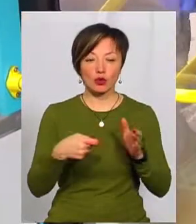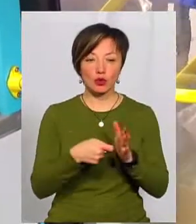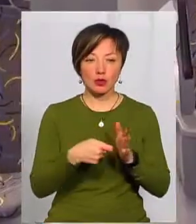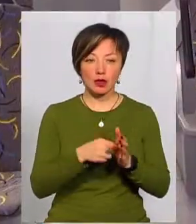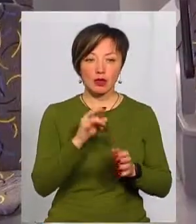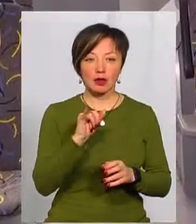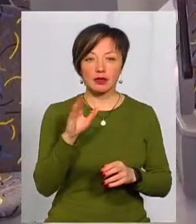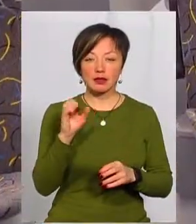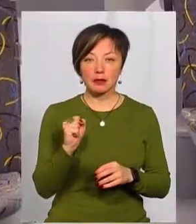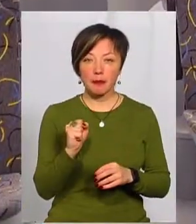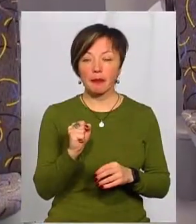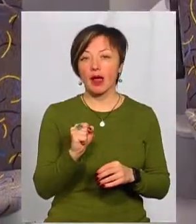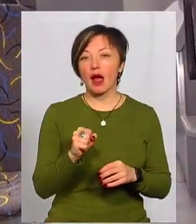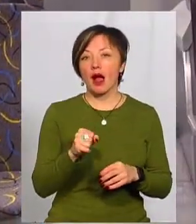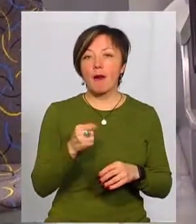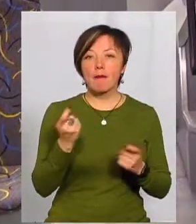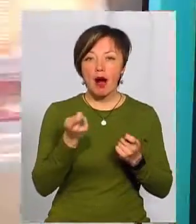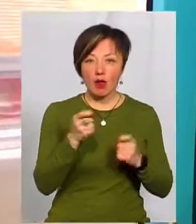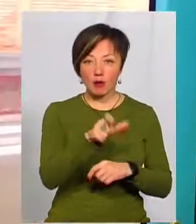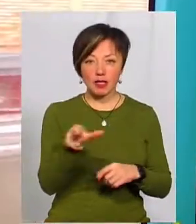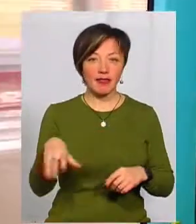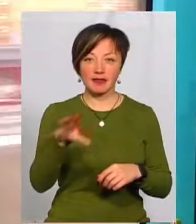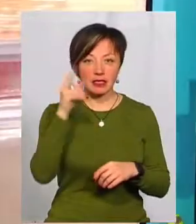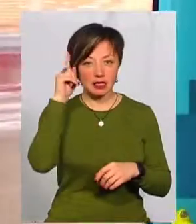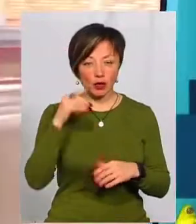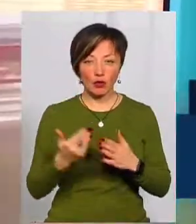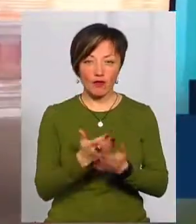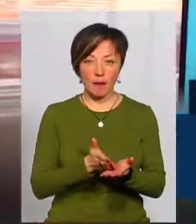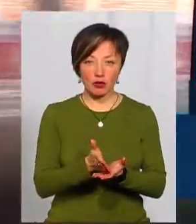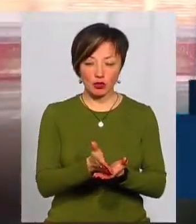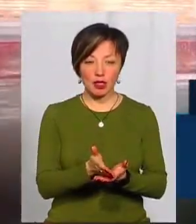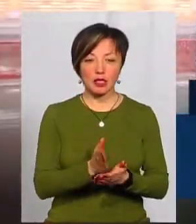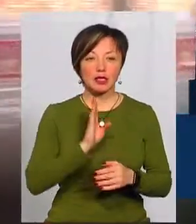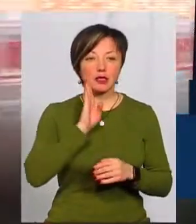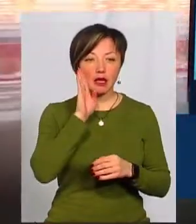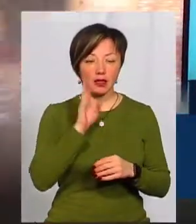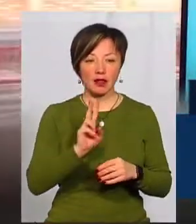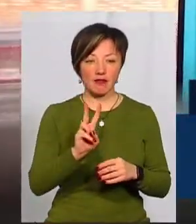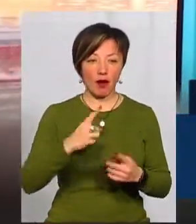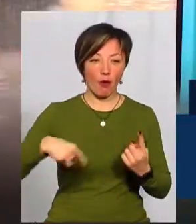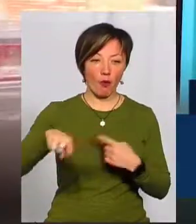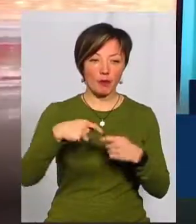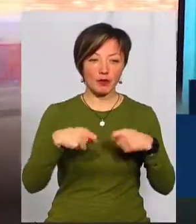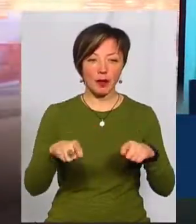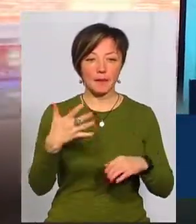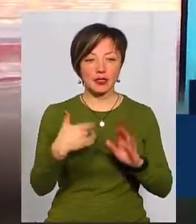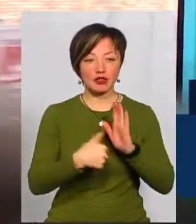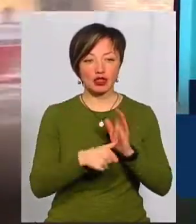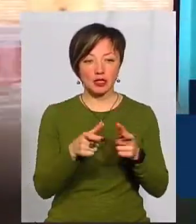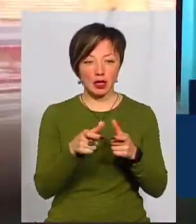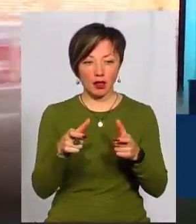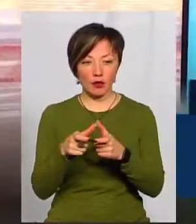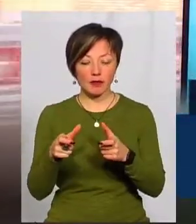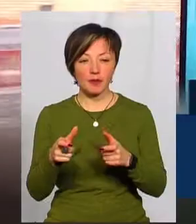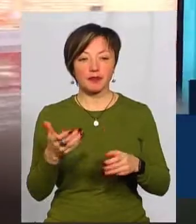каже, пасажирів мало, бо не усі знають про новий маршрут. Зранку за 2 оберти я продала 56 талонів.